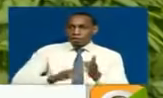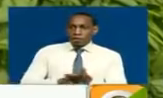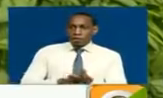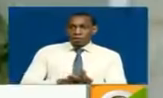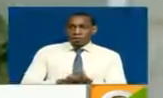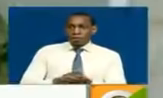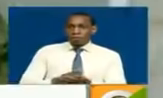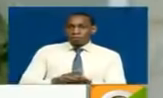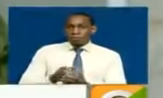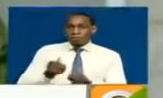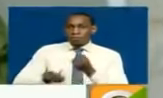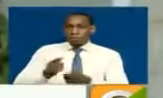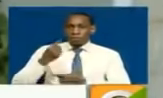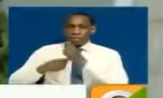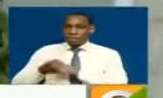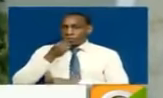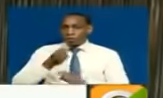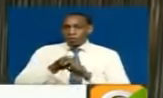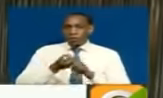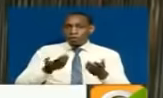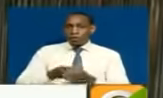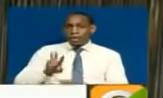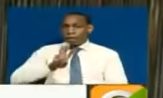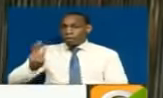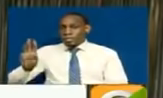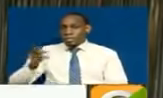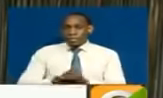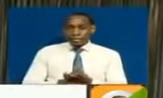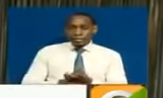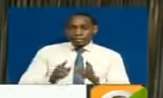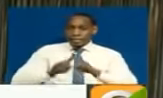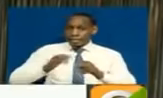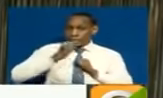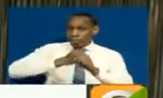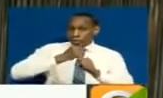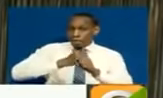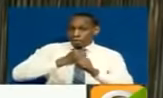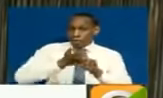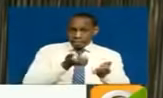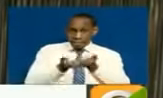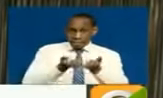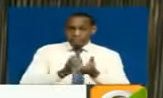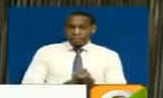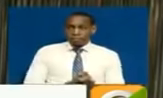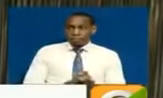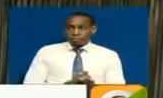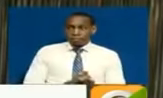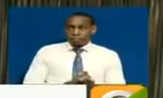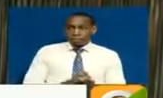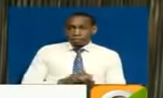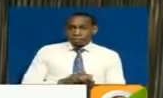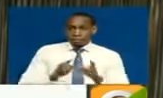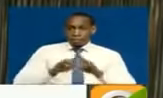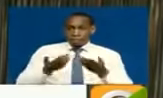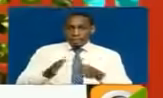cha kienyeji kutoka Western Kenya. Nilijishughulisha na hii biashara na hii kazi